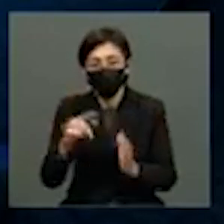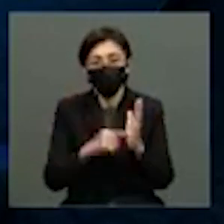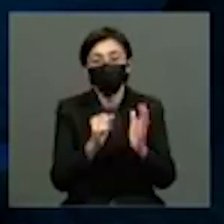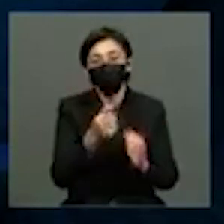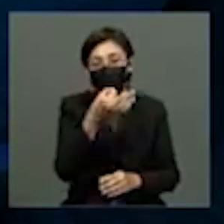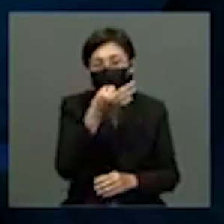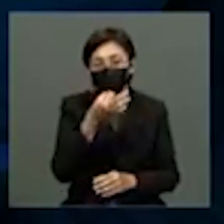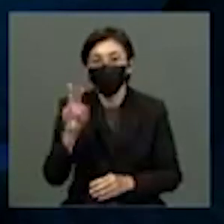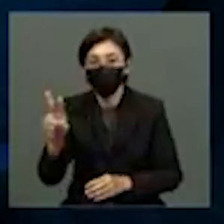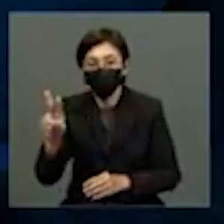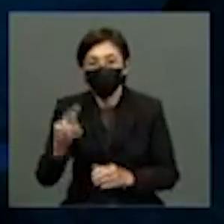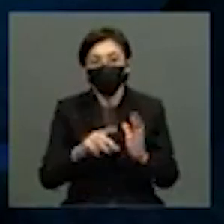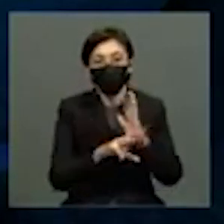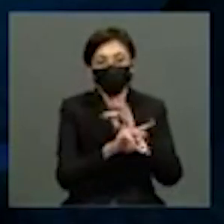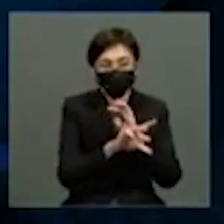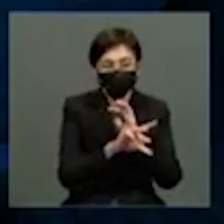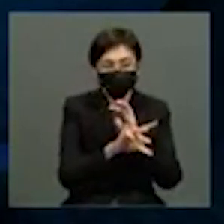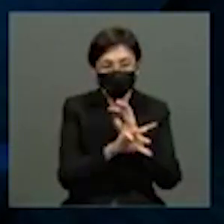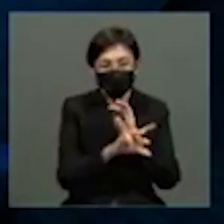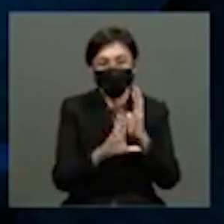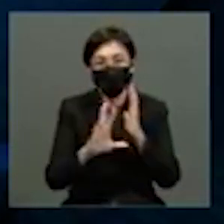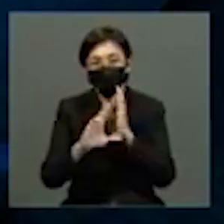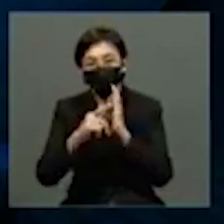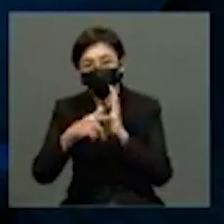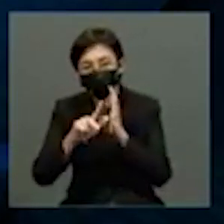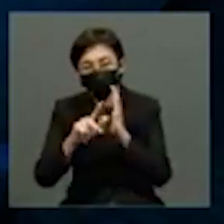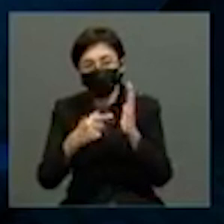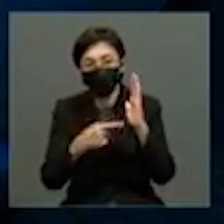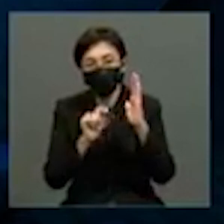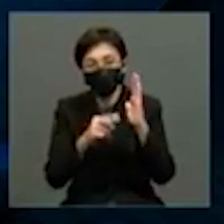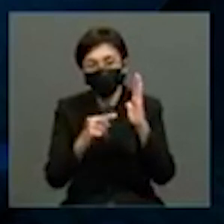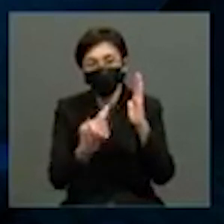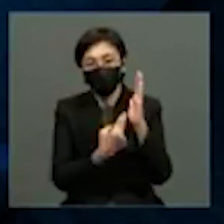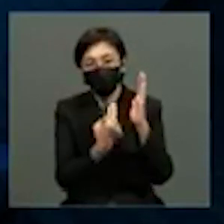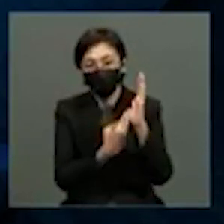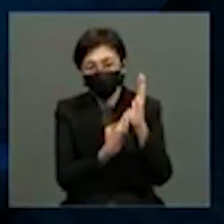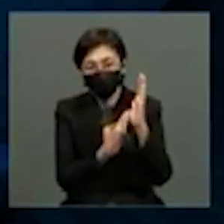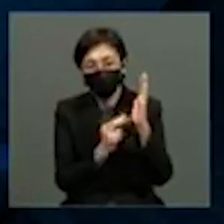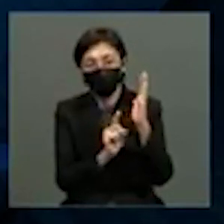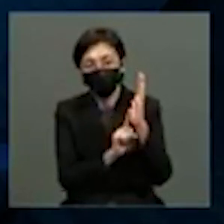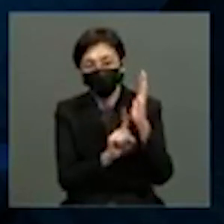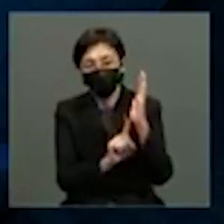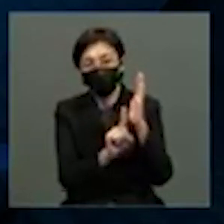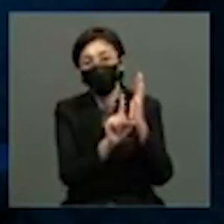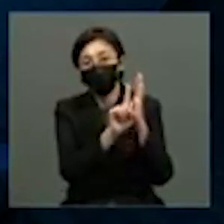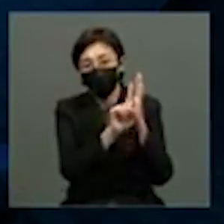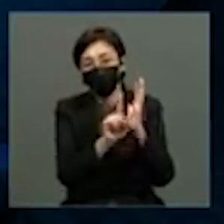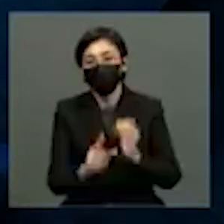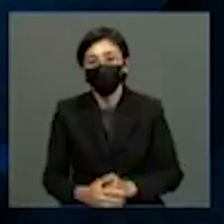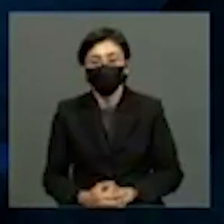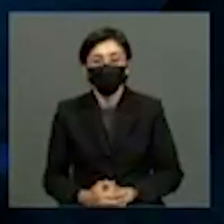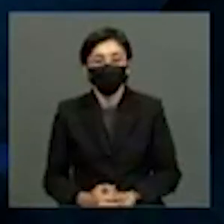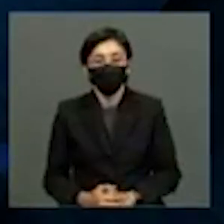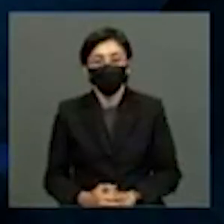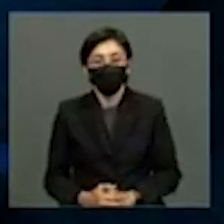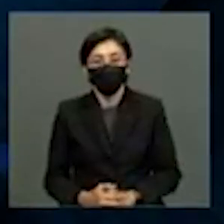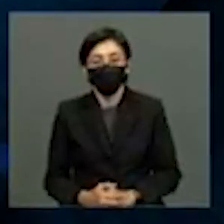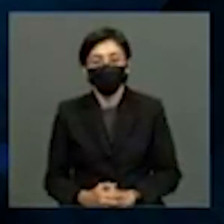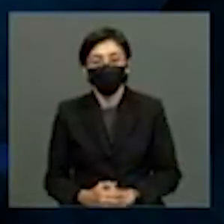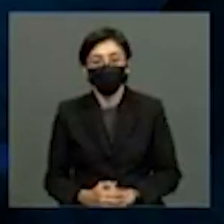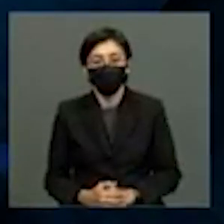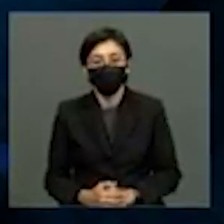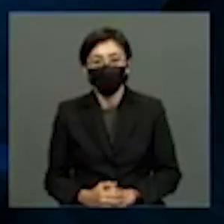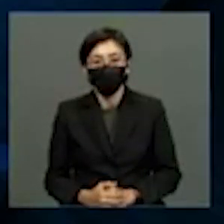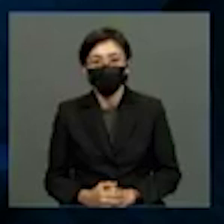ร2ระยองชัยภูมิปทุมธานีราชบุรีจังหวัดละ1อาการ